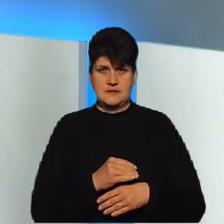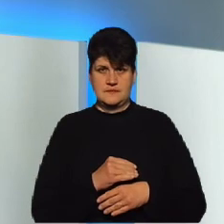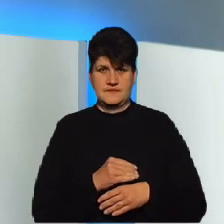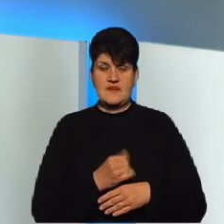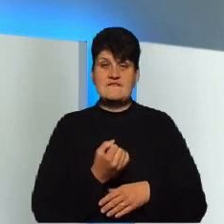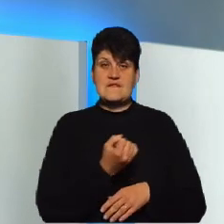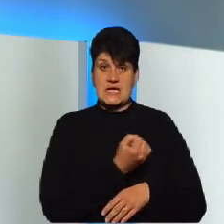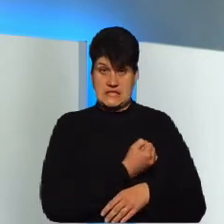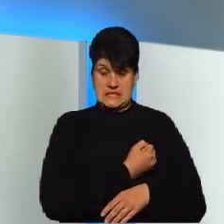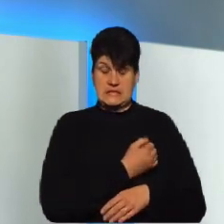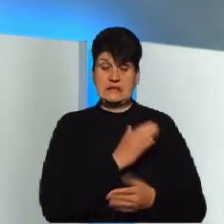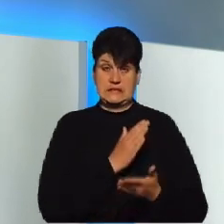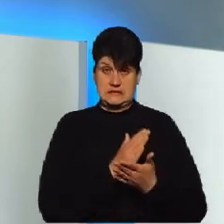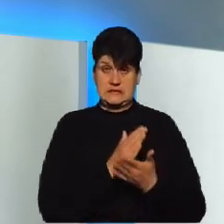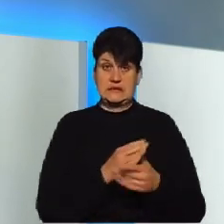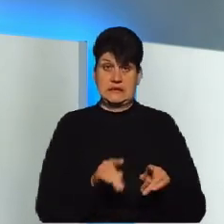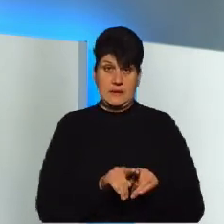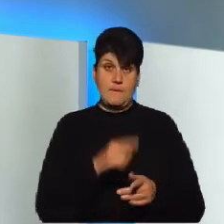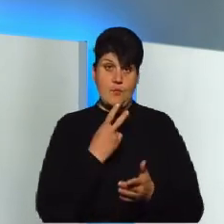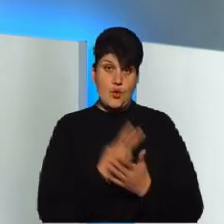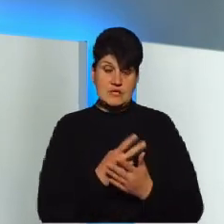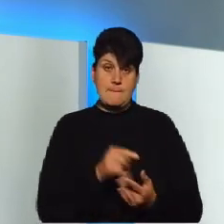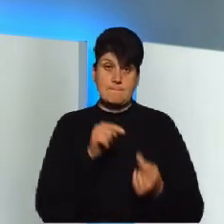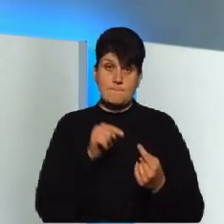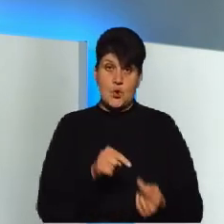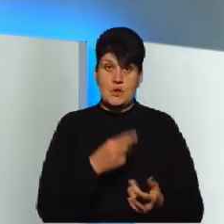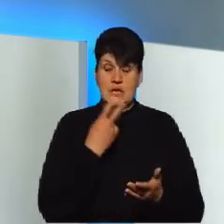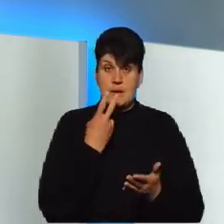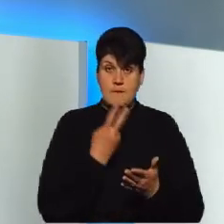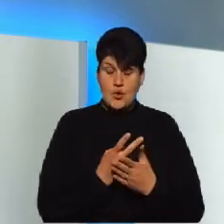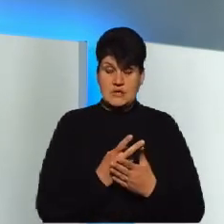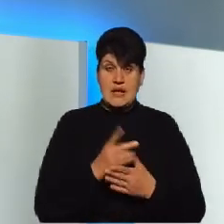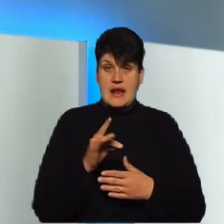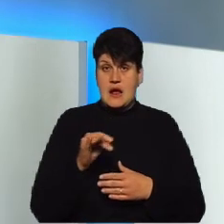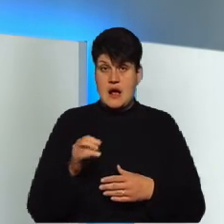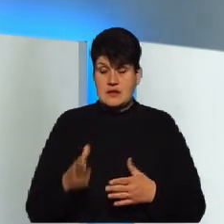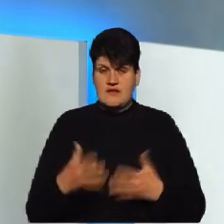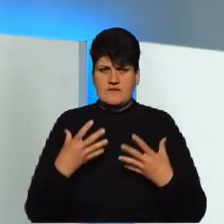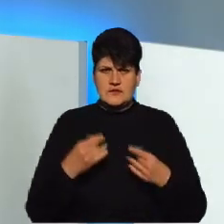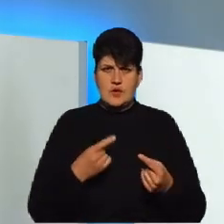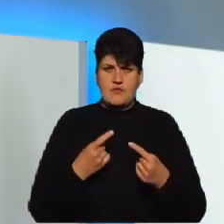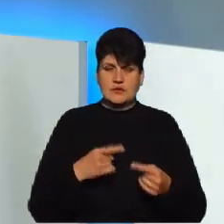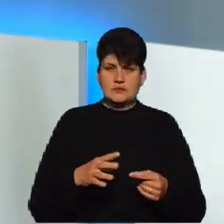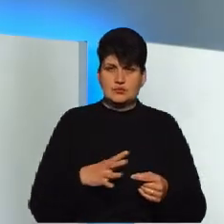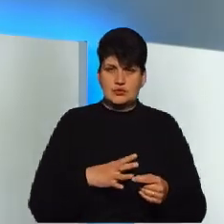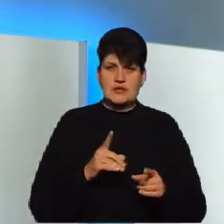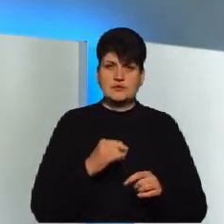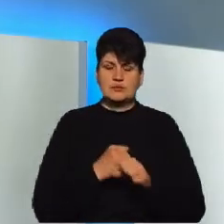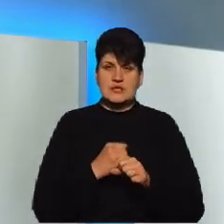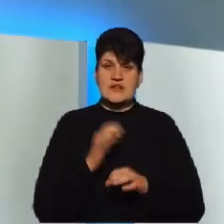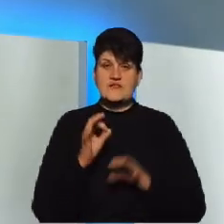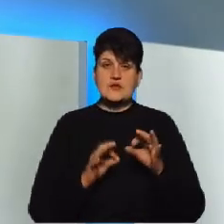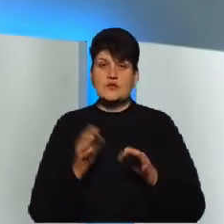вакцинах існують певні покази, протипокази і певні реакції, як я вже казав, навіть виведені відсотки, у якому